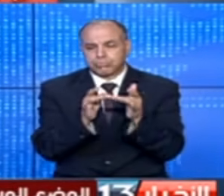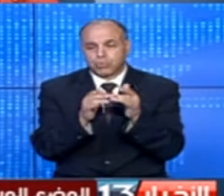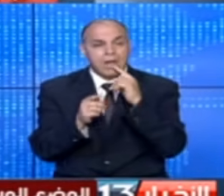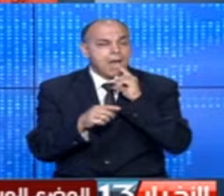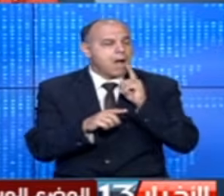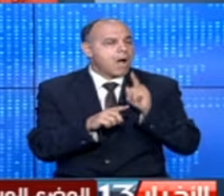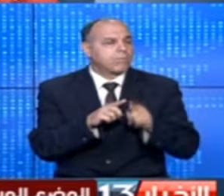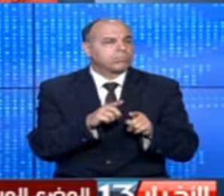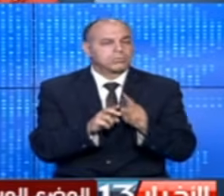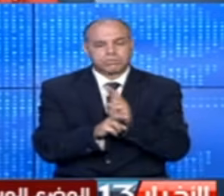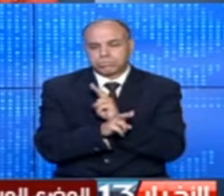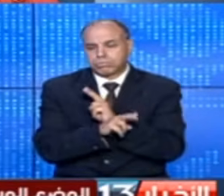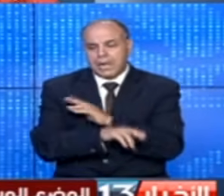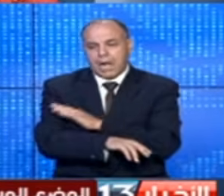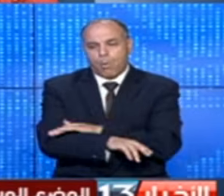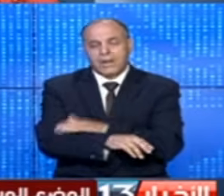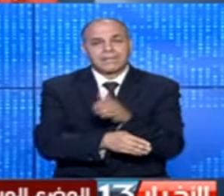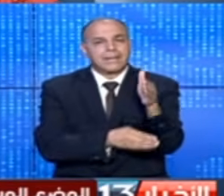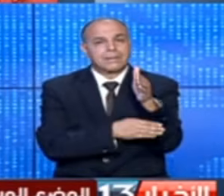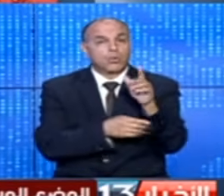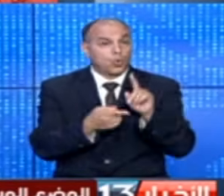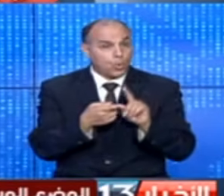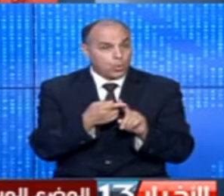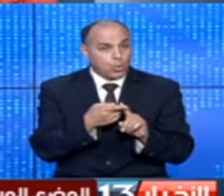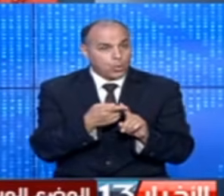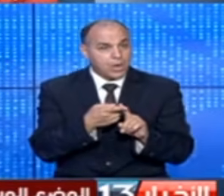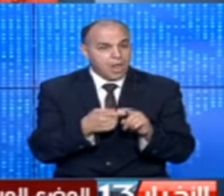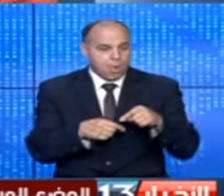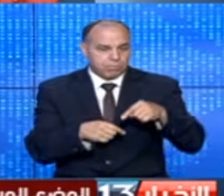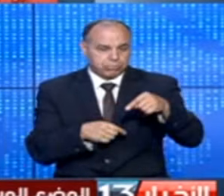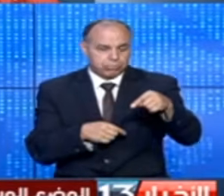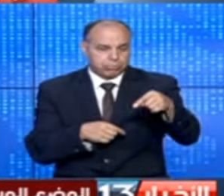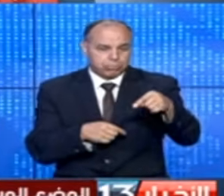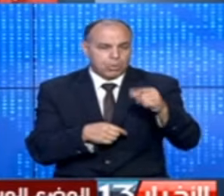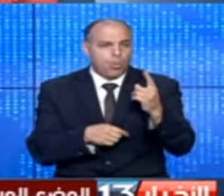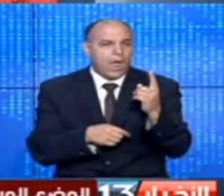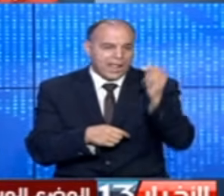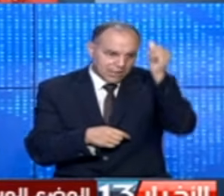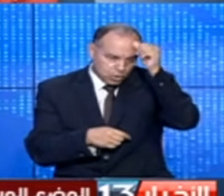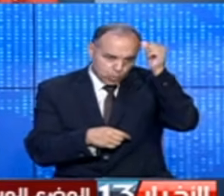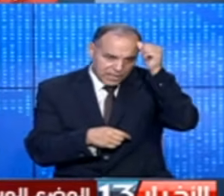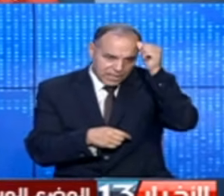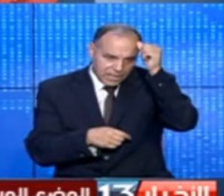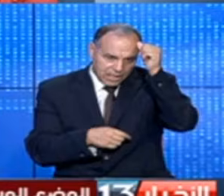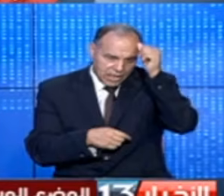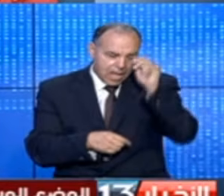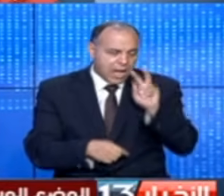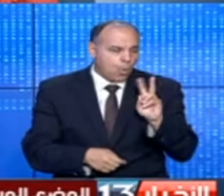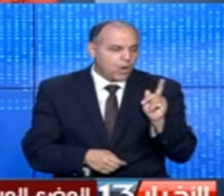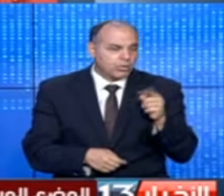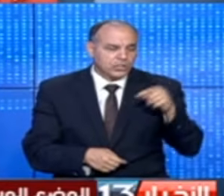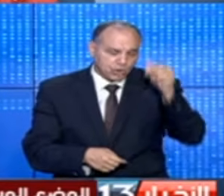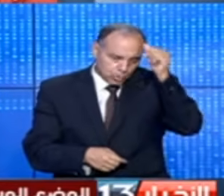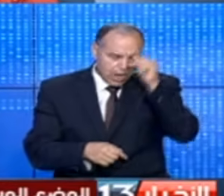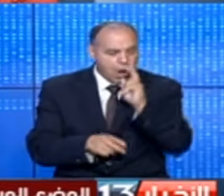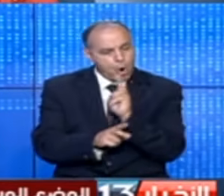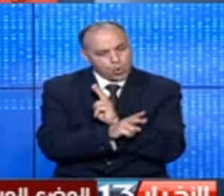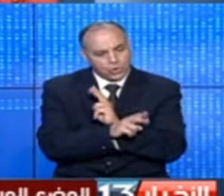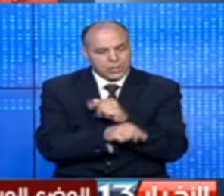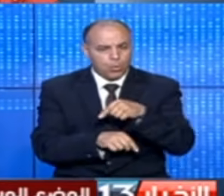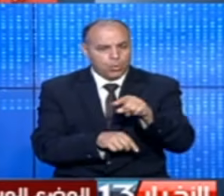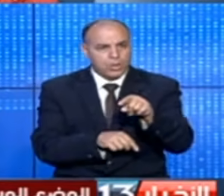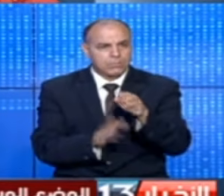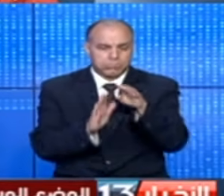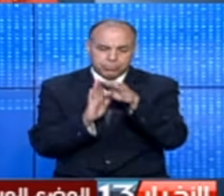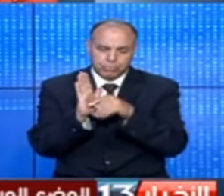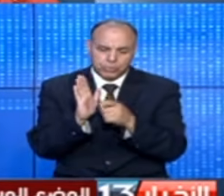ومنح حطل استراحة للأعوان العموميين خلال الفترة الممتدة من غرة جويلية إلى 21 من جويلية على